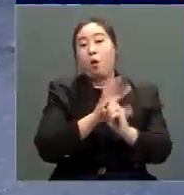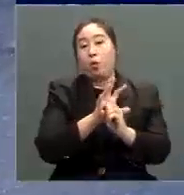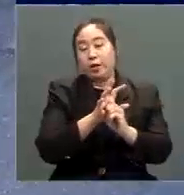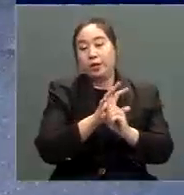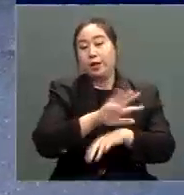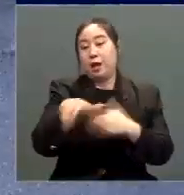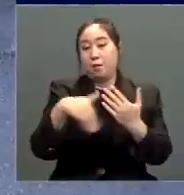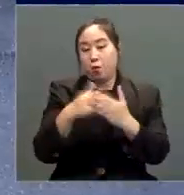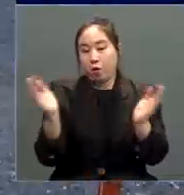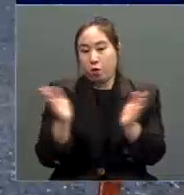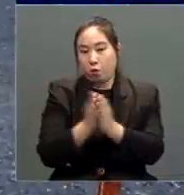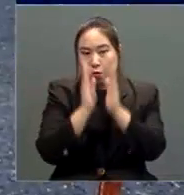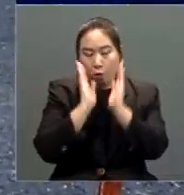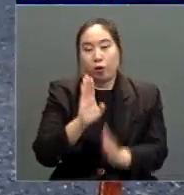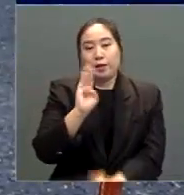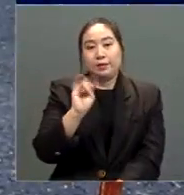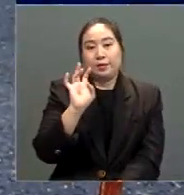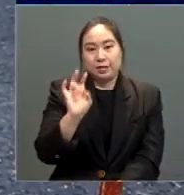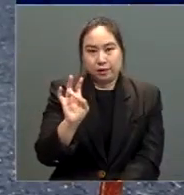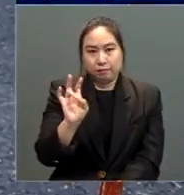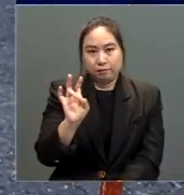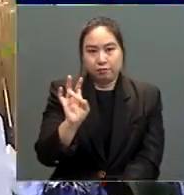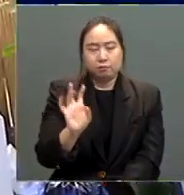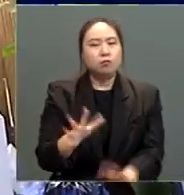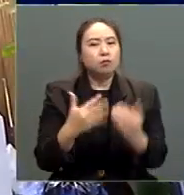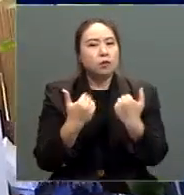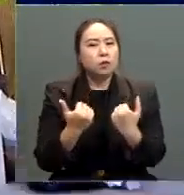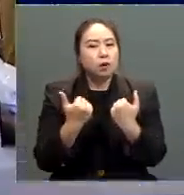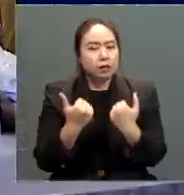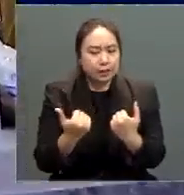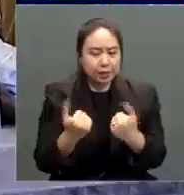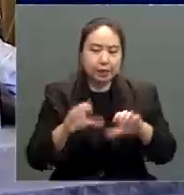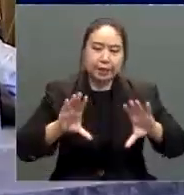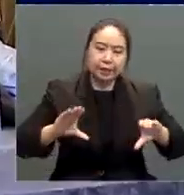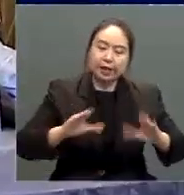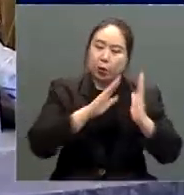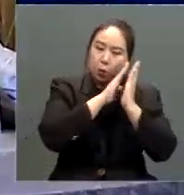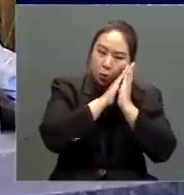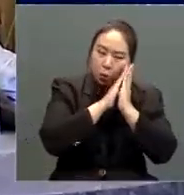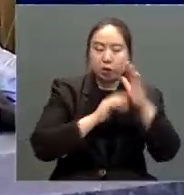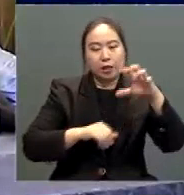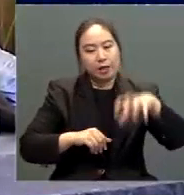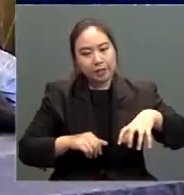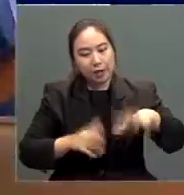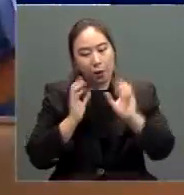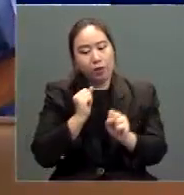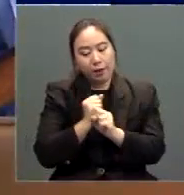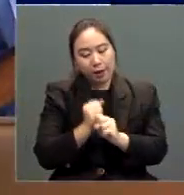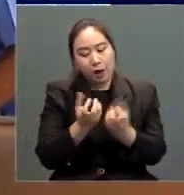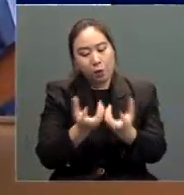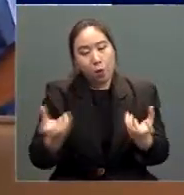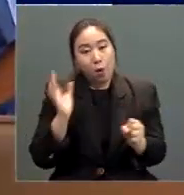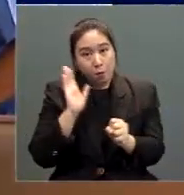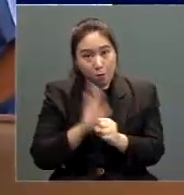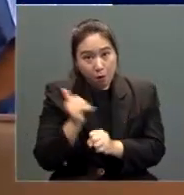แล้วจำนวน47คนค่ะถามว่าตอนนี้ไม่ว่าจะเป็นเตียงสถานที่อุปกรณ์บุคลากรเพียงพอหรือเปล่าเจ้